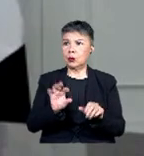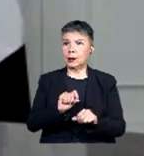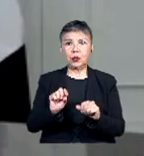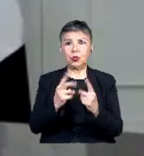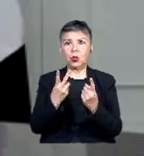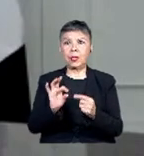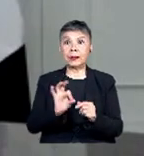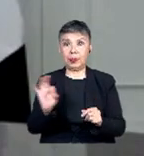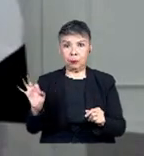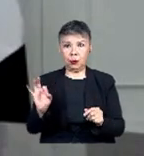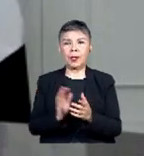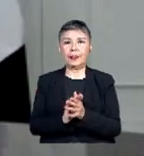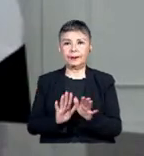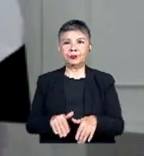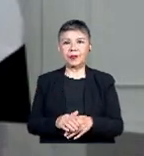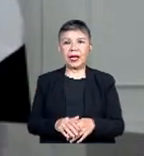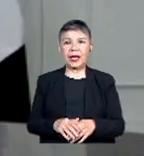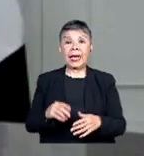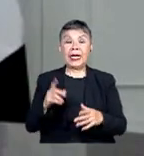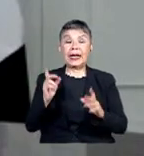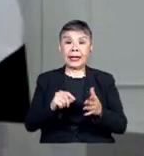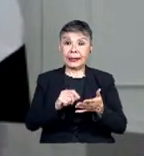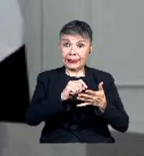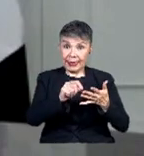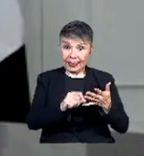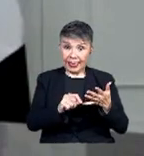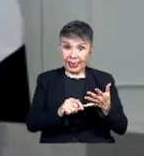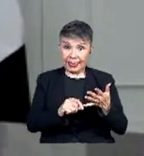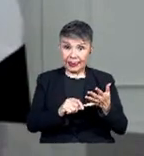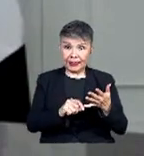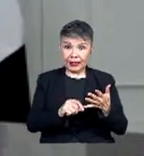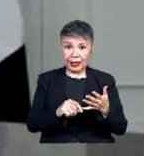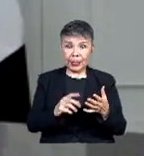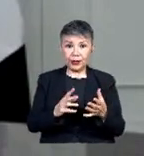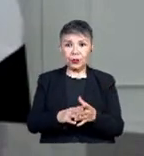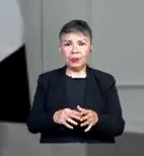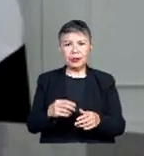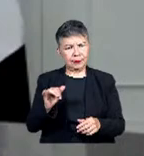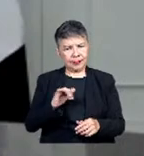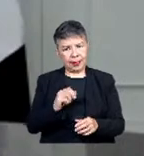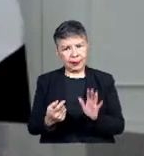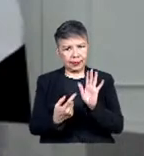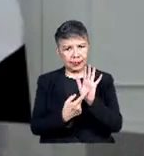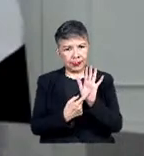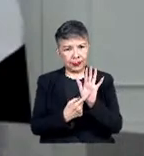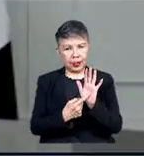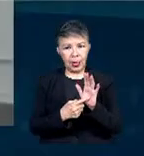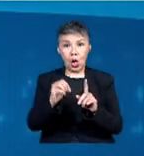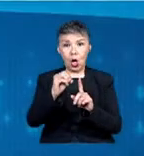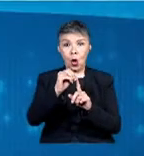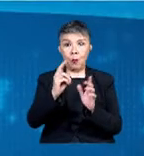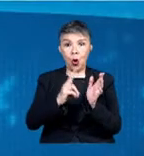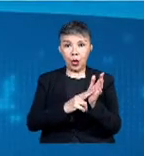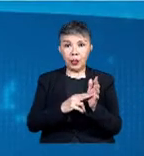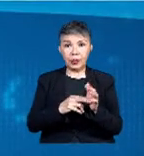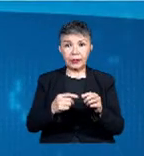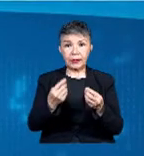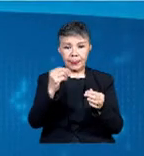10-12 ribu. Tetapi yang tercatat itu bisa akan berbeda dengan kenyataan. Di PON saya